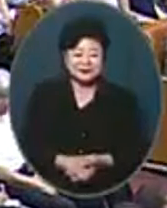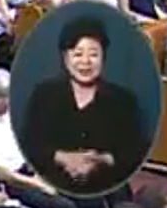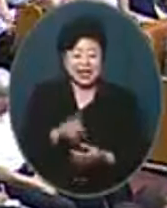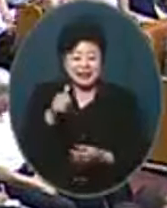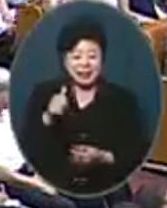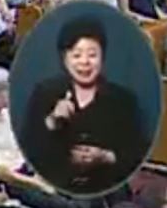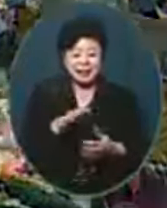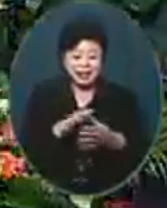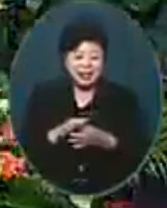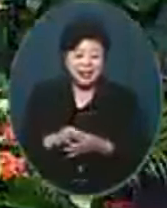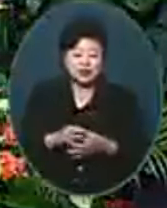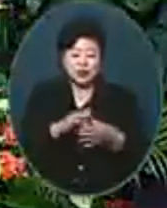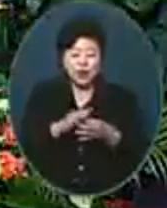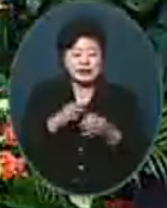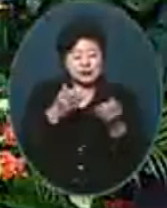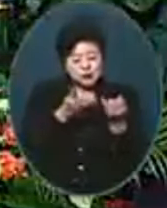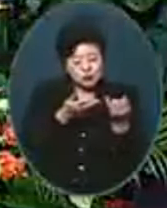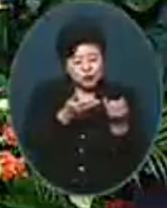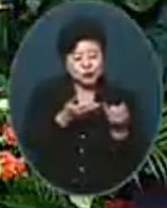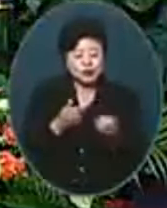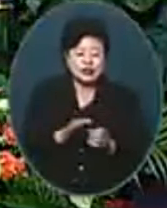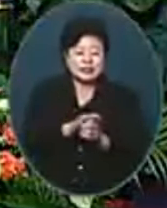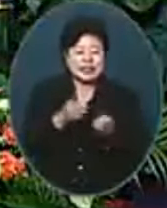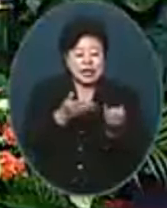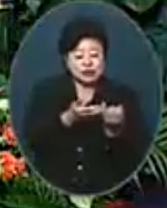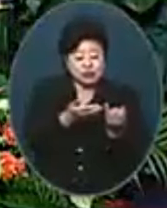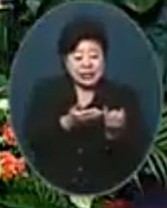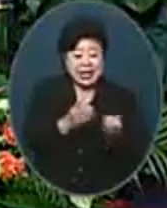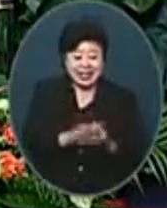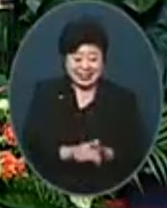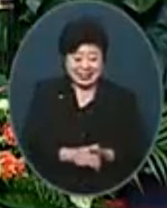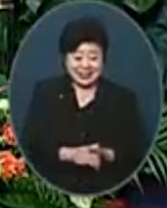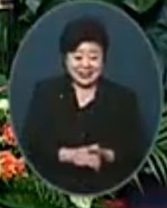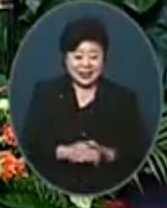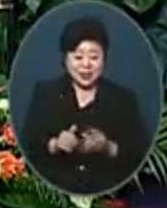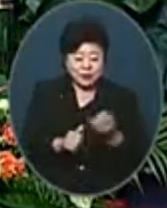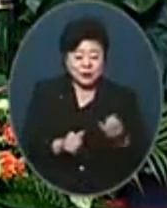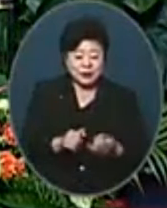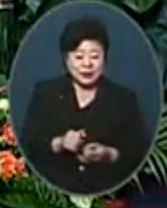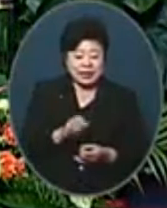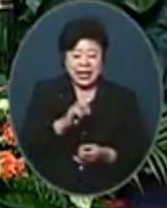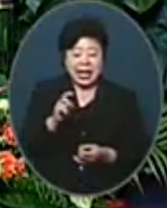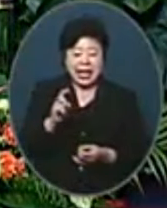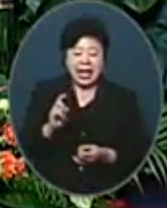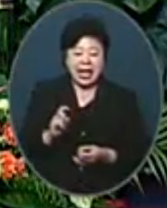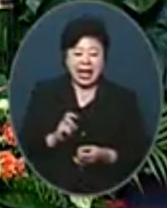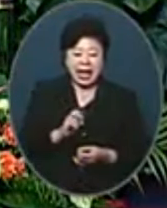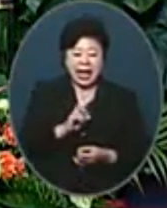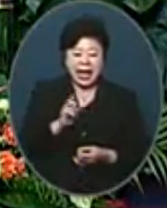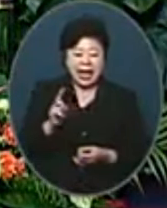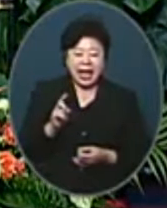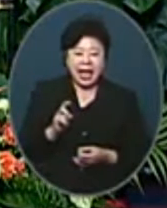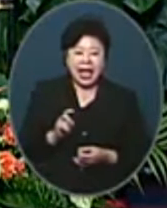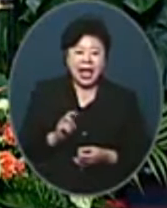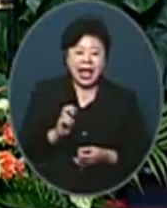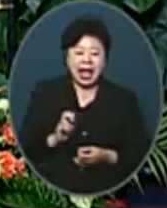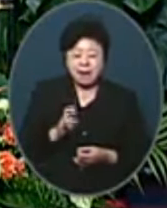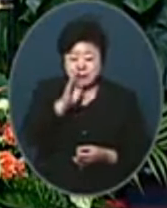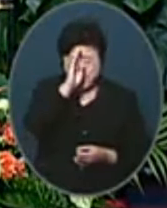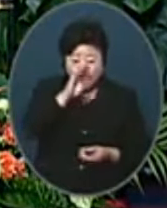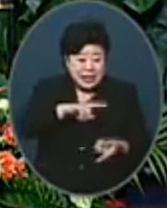남편이 계속 관심을 기울이고 사랑을 표현하니까 그 부인이 암을 이기고 다 나아서 살아나는